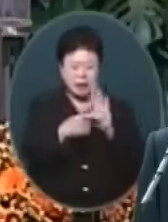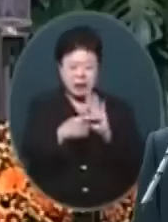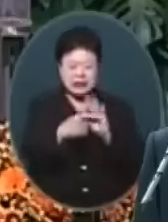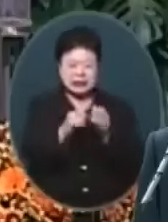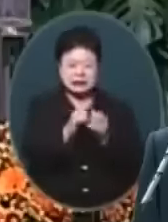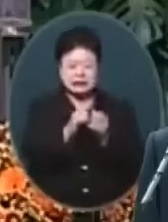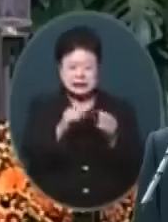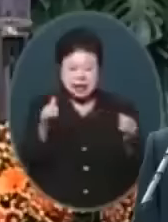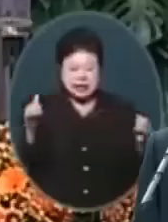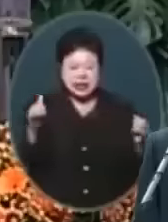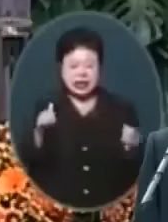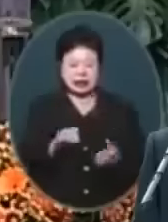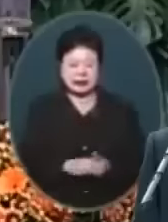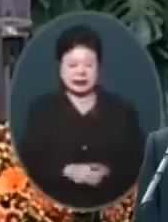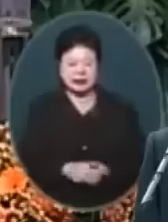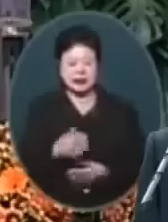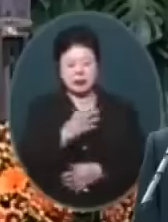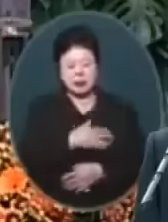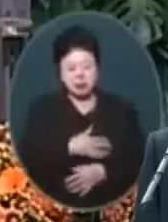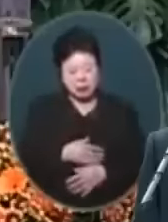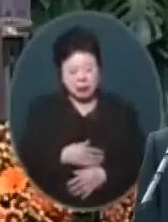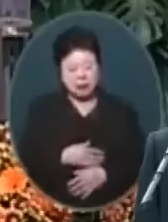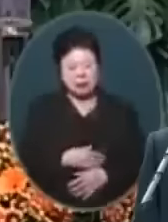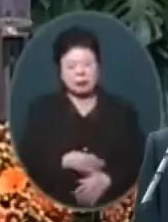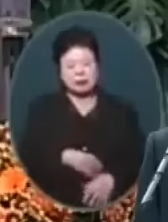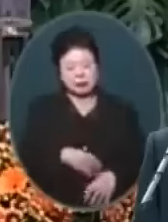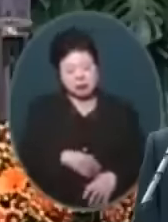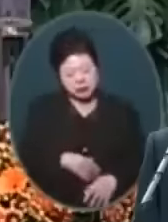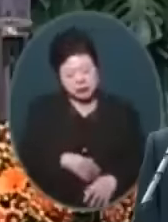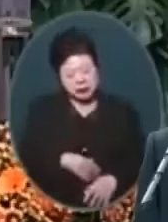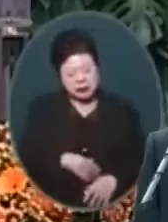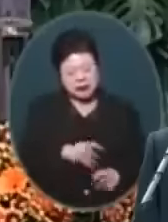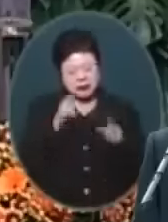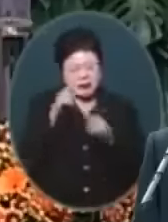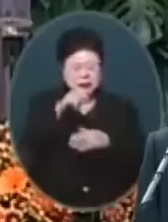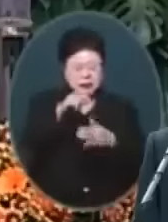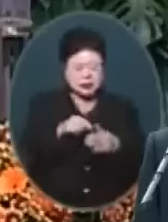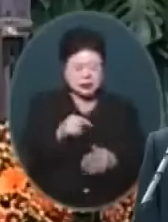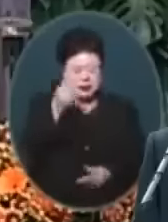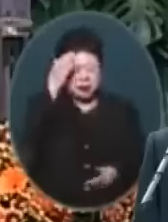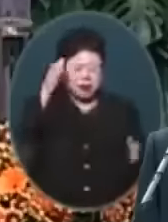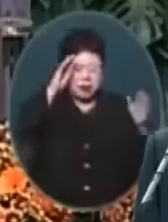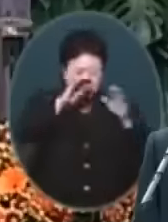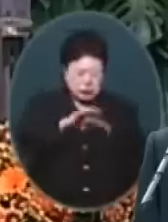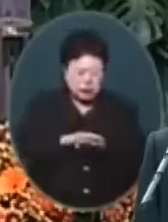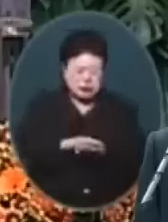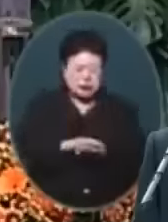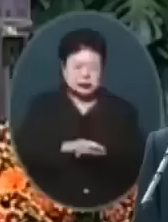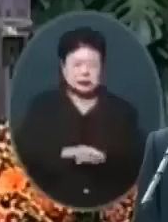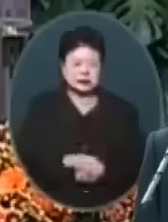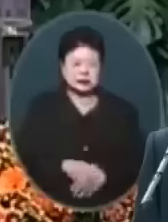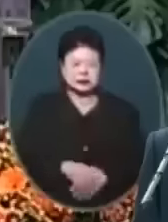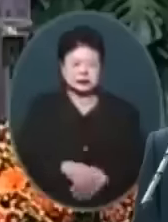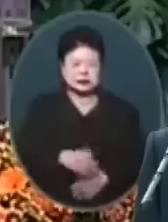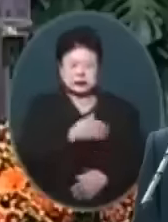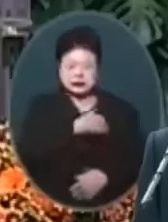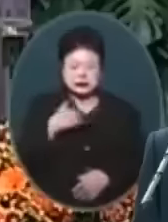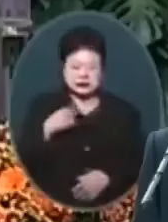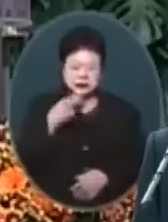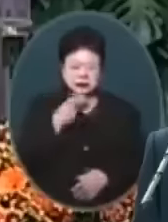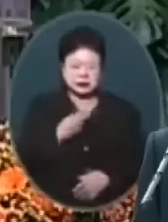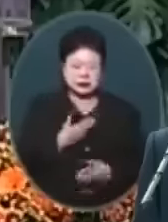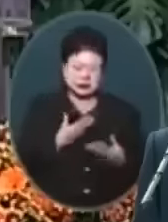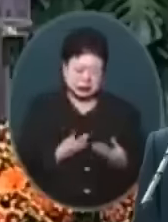사람은 심신이 고달프고 생활이 어둡고 침울하고 열등의식과